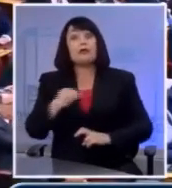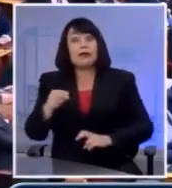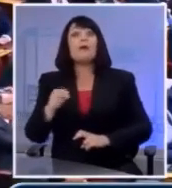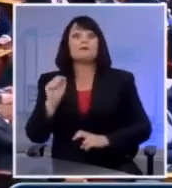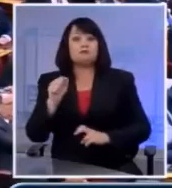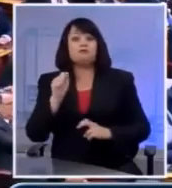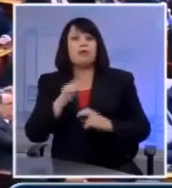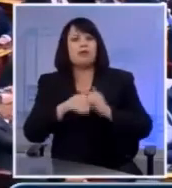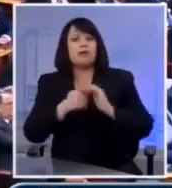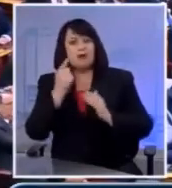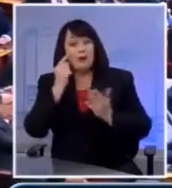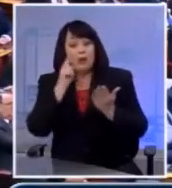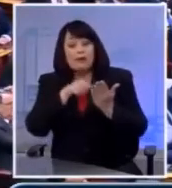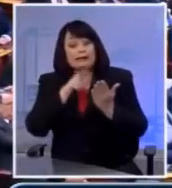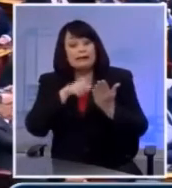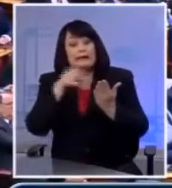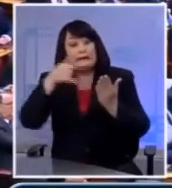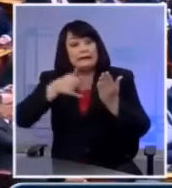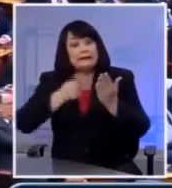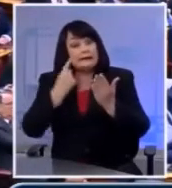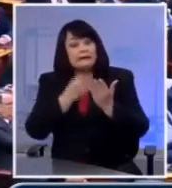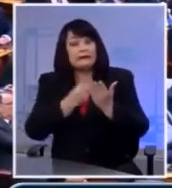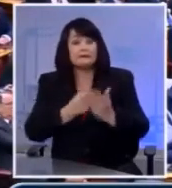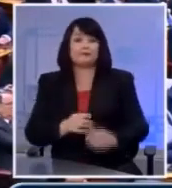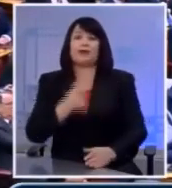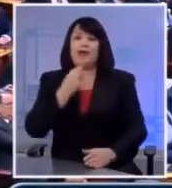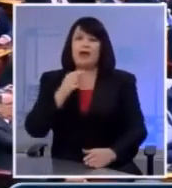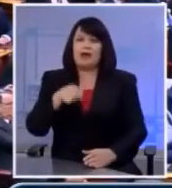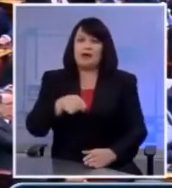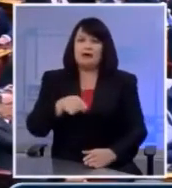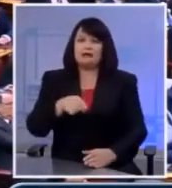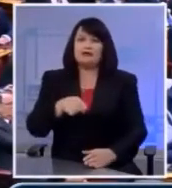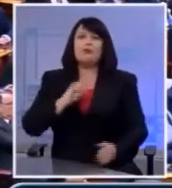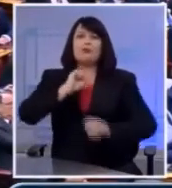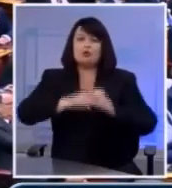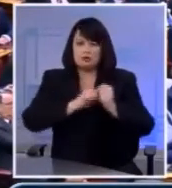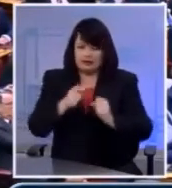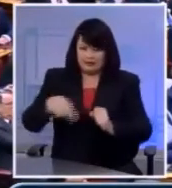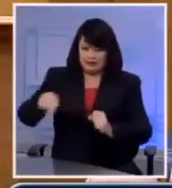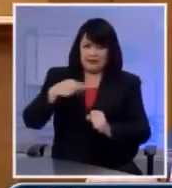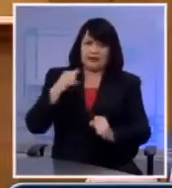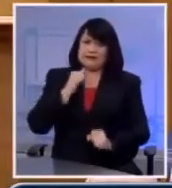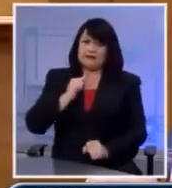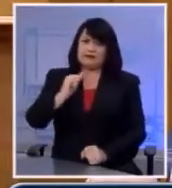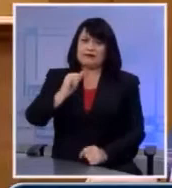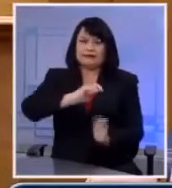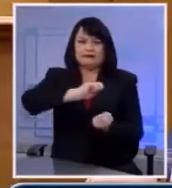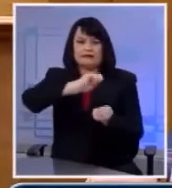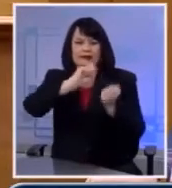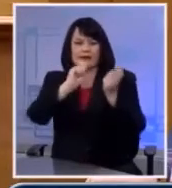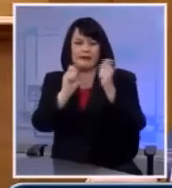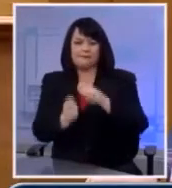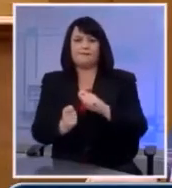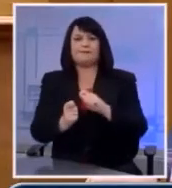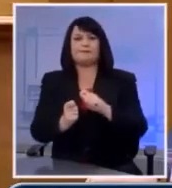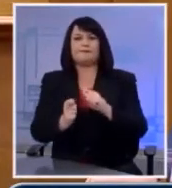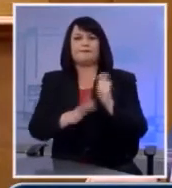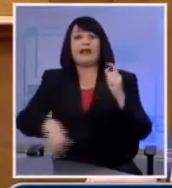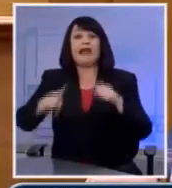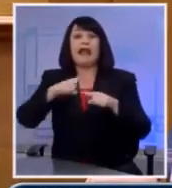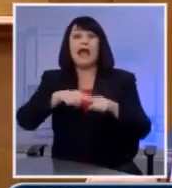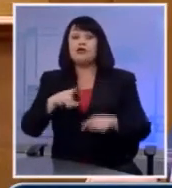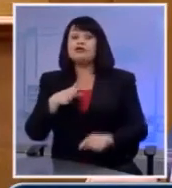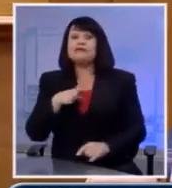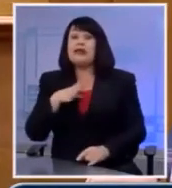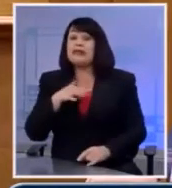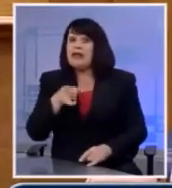Γιατί πρόκειται για μια διαρκή απόπειρα αλλίωσης της λαϊκής